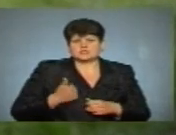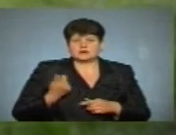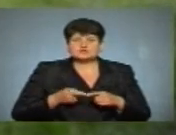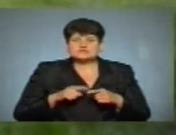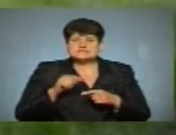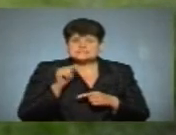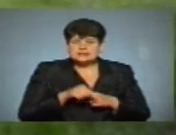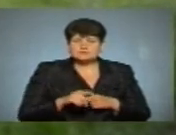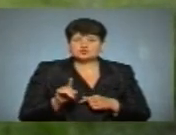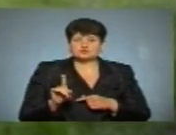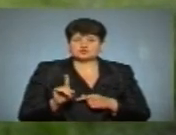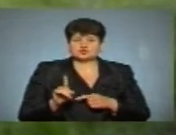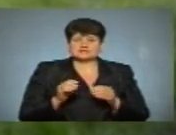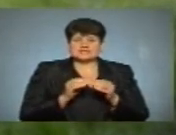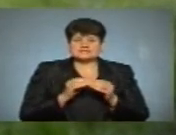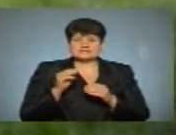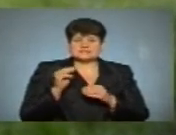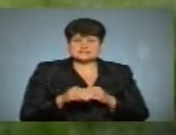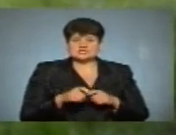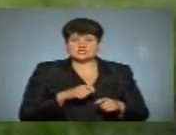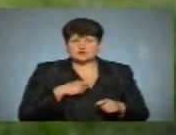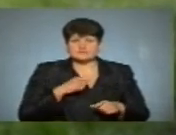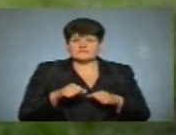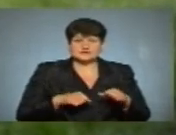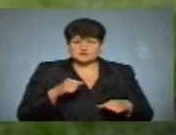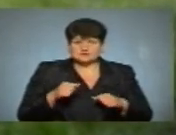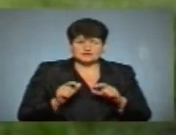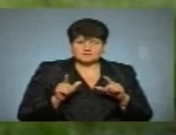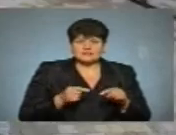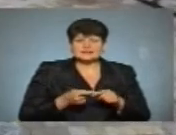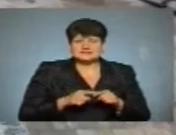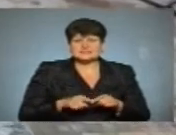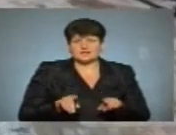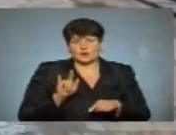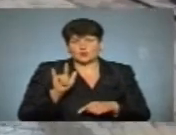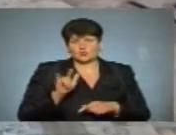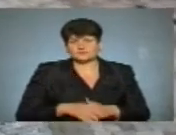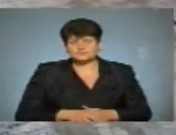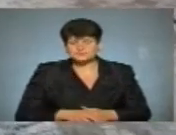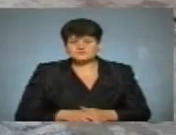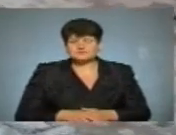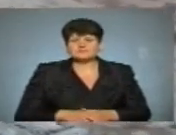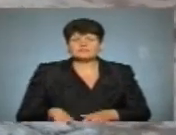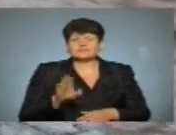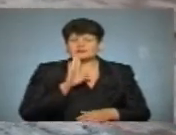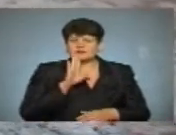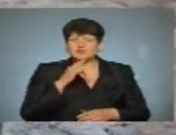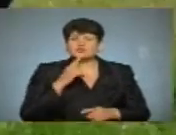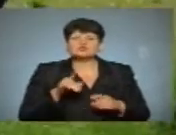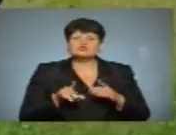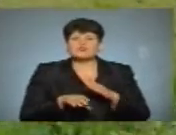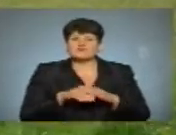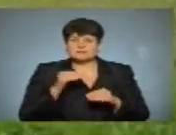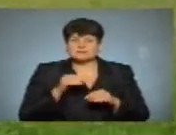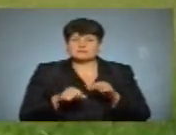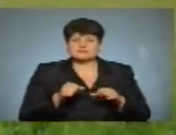тому що все-таки 10 тисяч кілометрів проїхати на ровері – це є теж круто. Марина Ярмурська розповідає, чому обрала мандрівки